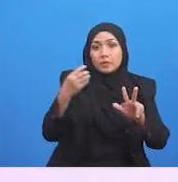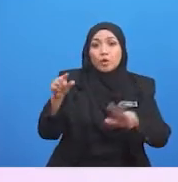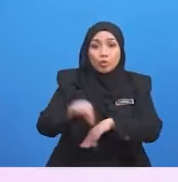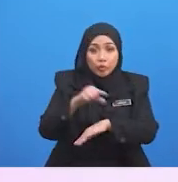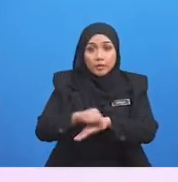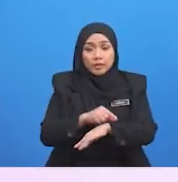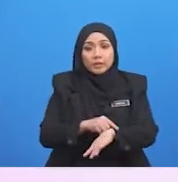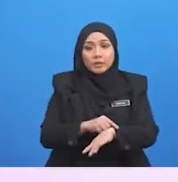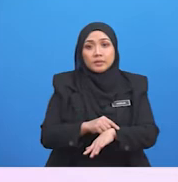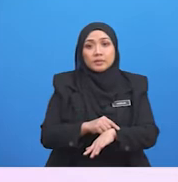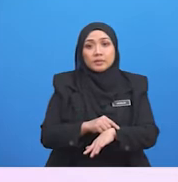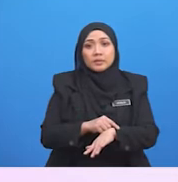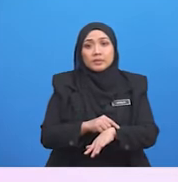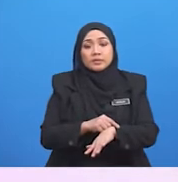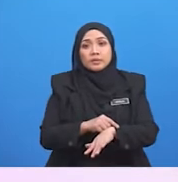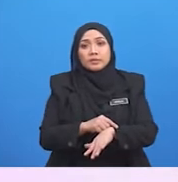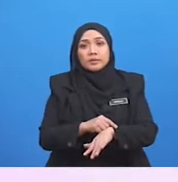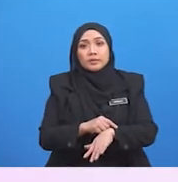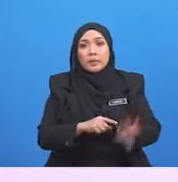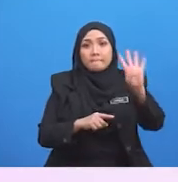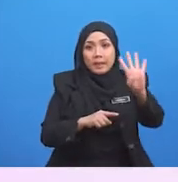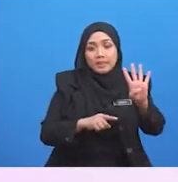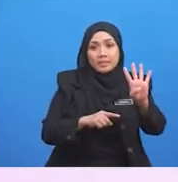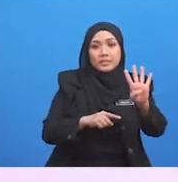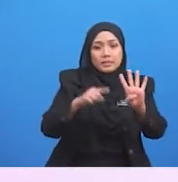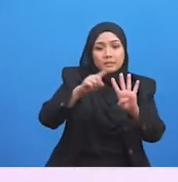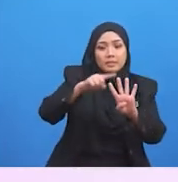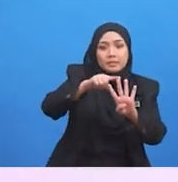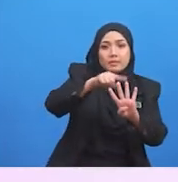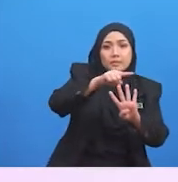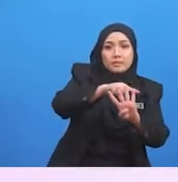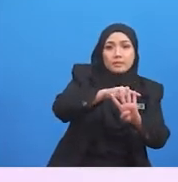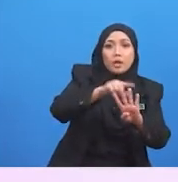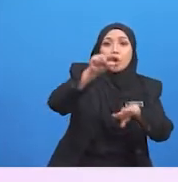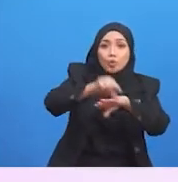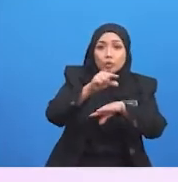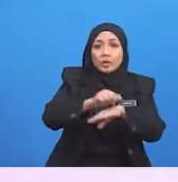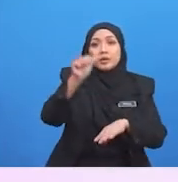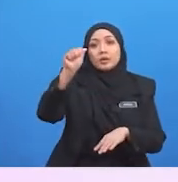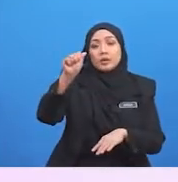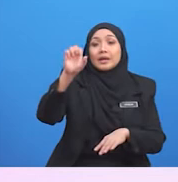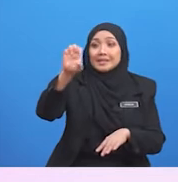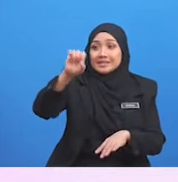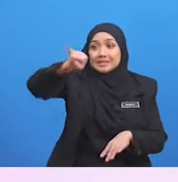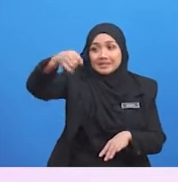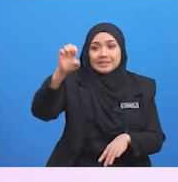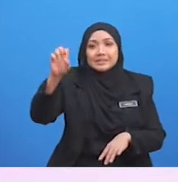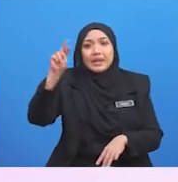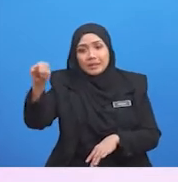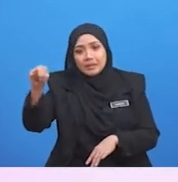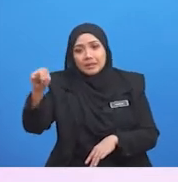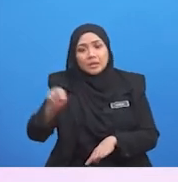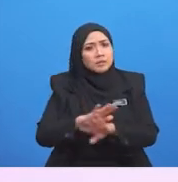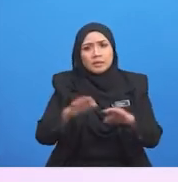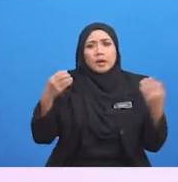pengeluar jual kepada ejen, ejen jual pada peruncit, peruncit jual kepada pengguna. Di peringkat ini tidak ada